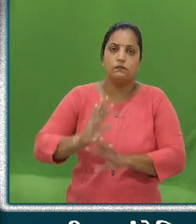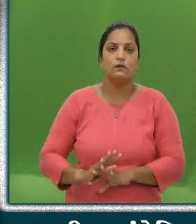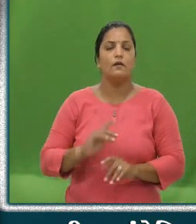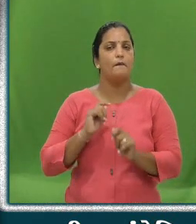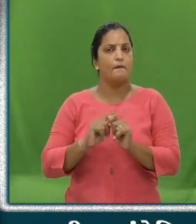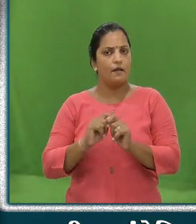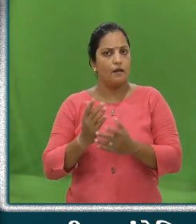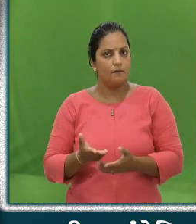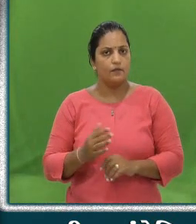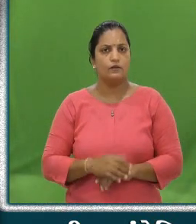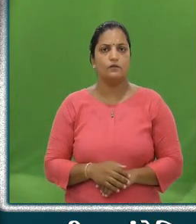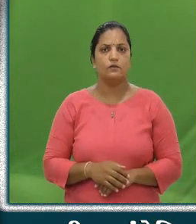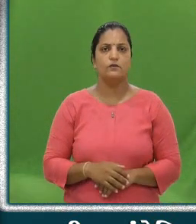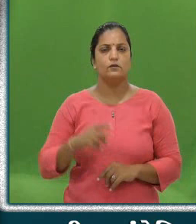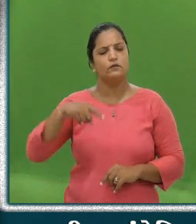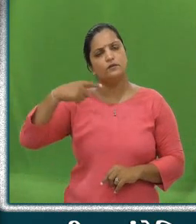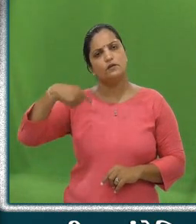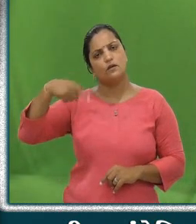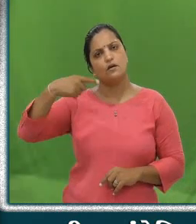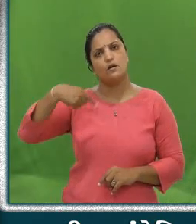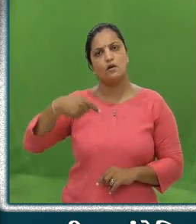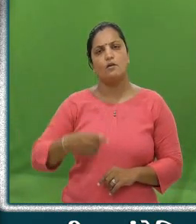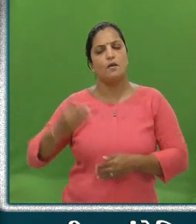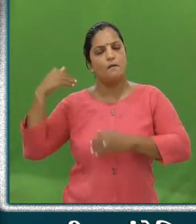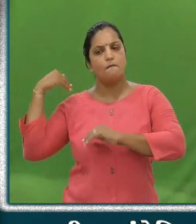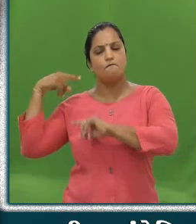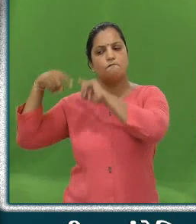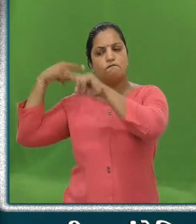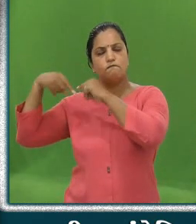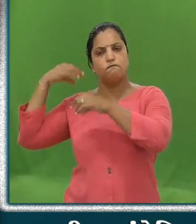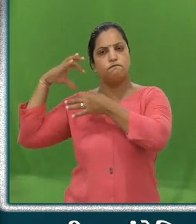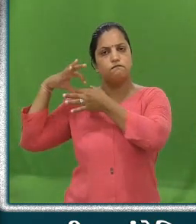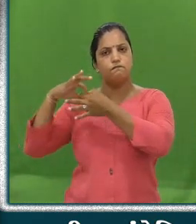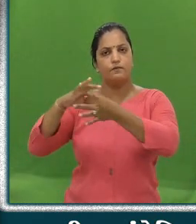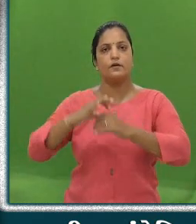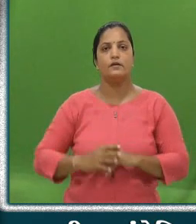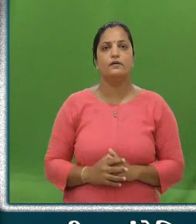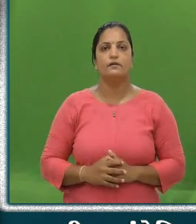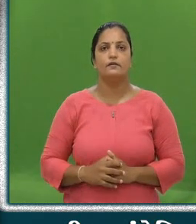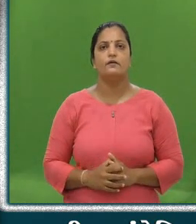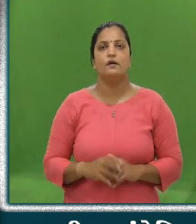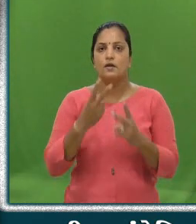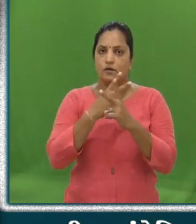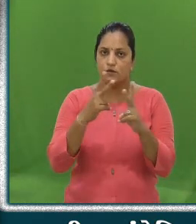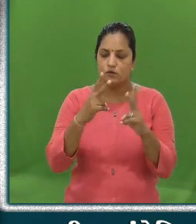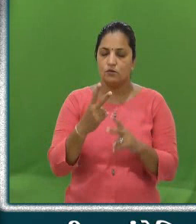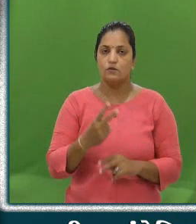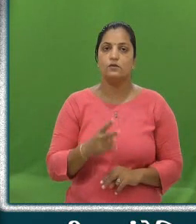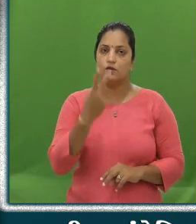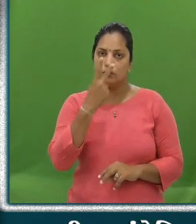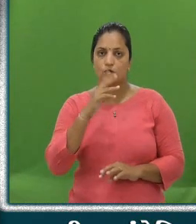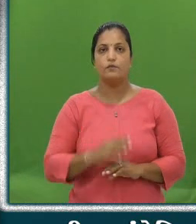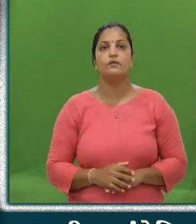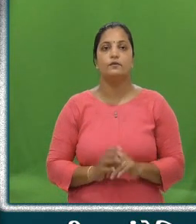શું થાય છે કે ક્રમિક જે કહેવામાં આવે છે પેઢી દર પેઢી જે છે એ આ રીતે જો ભિન્નતાનું સર્જન